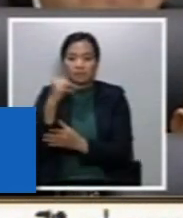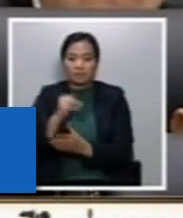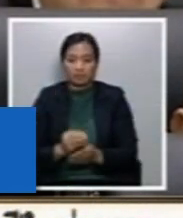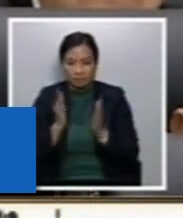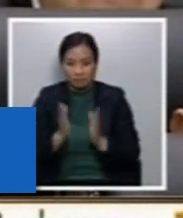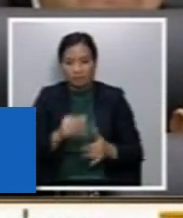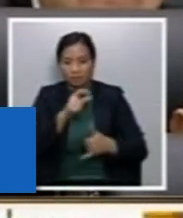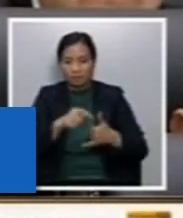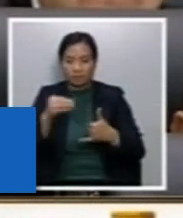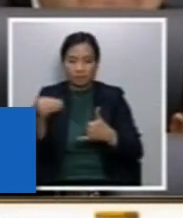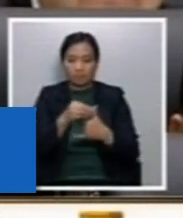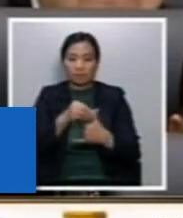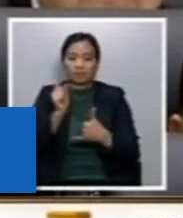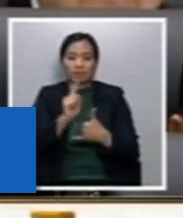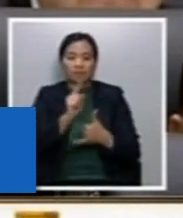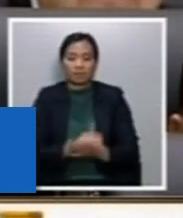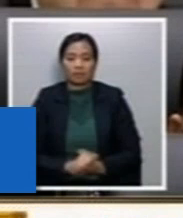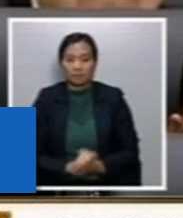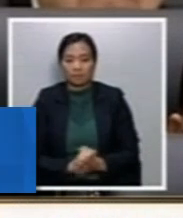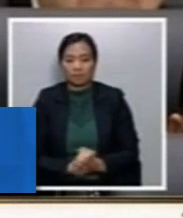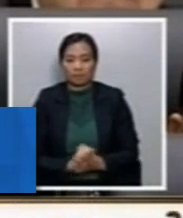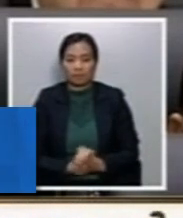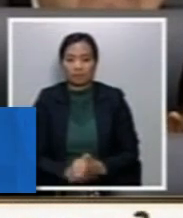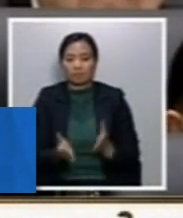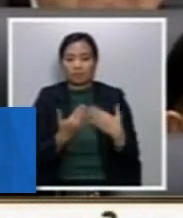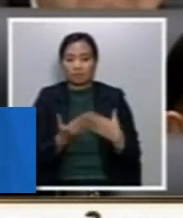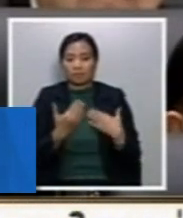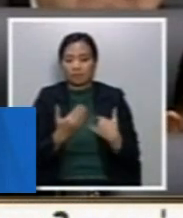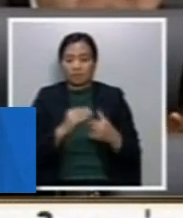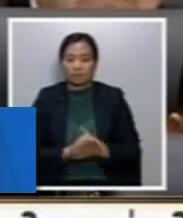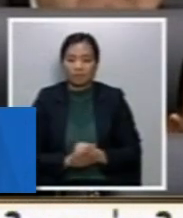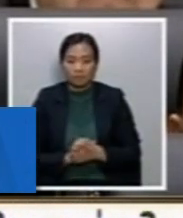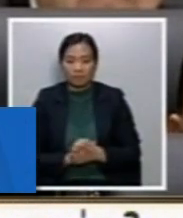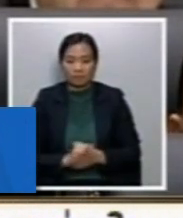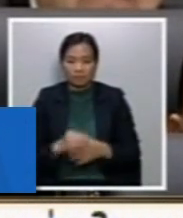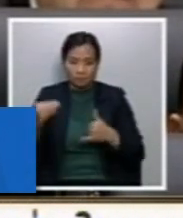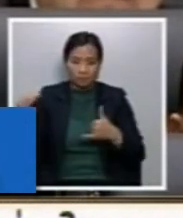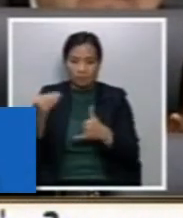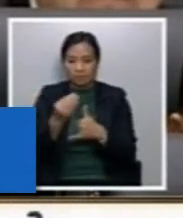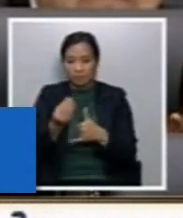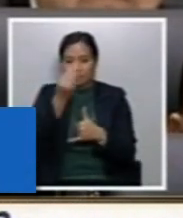นี่กระสุนโดนที่ไหนครับท่านคนอาบน้ำศพนี่เล่าให้ผมฟังนะฮะเขาบอกว่ากระสุนนัดแรกเจาะที่ห